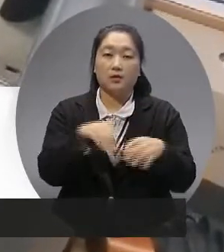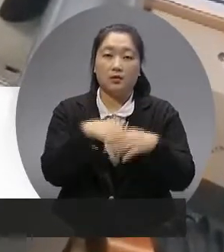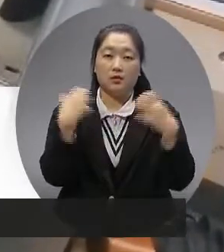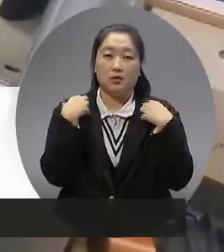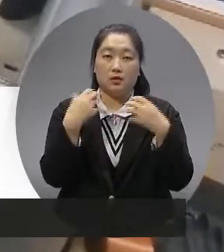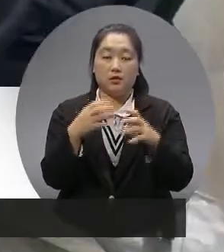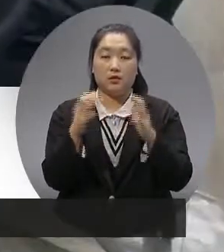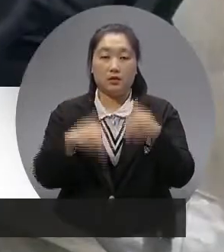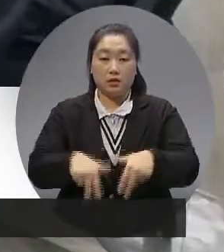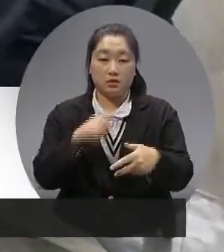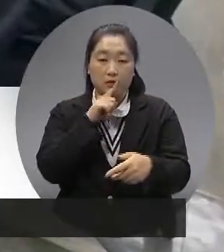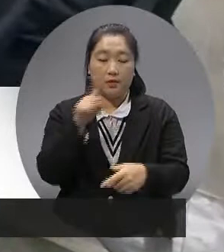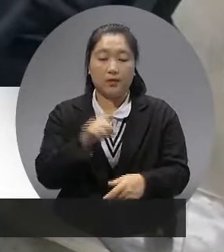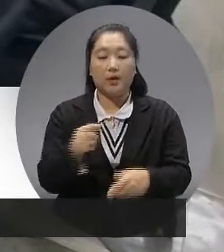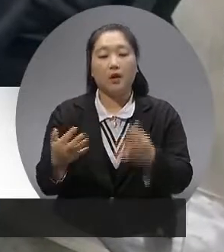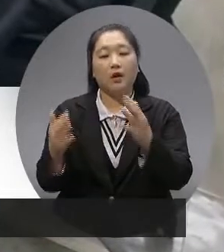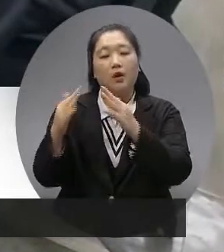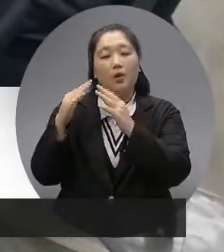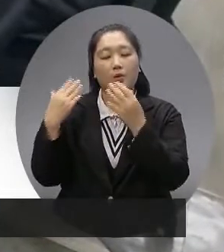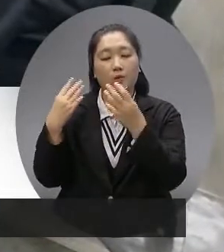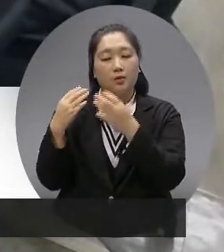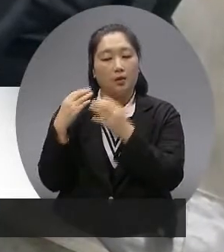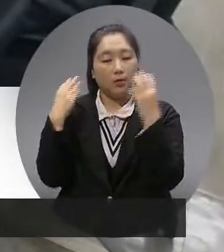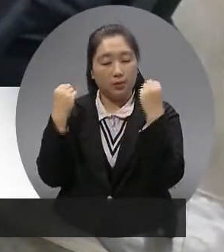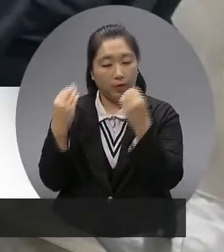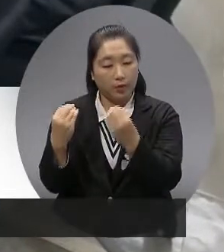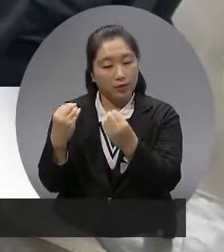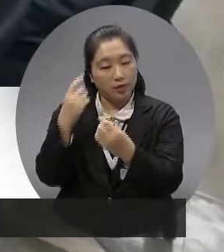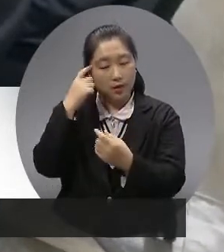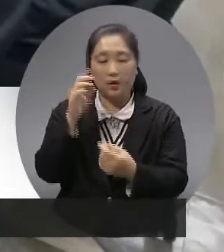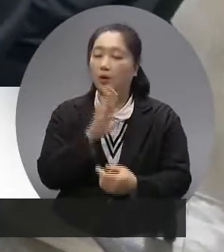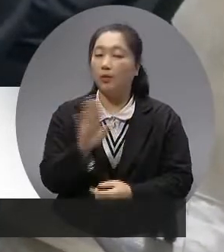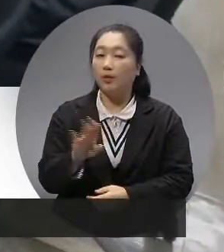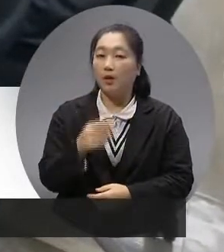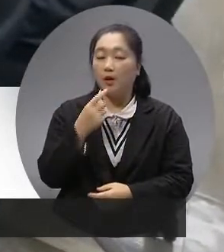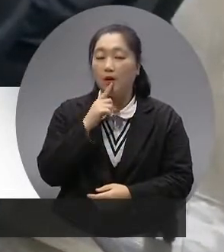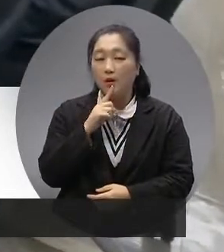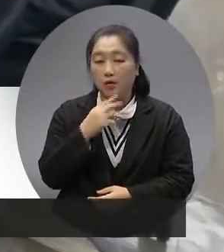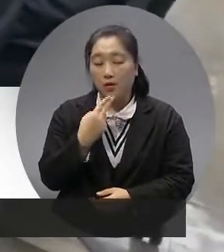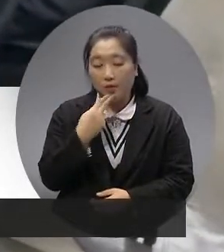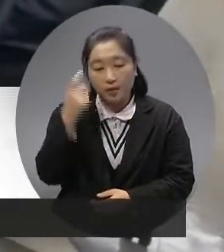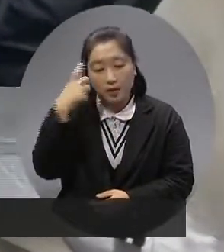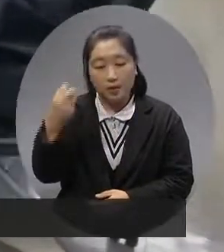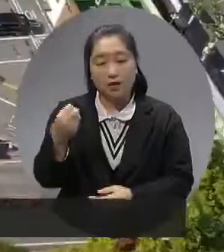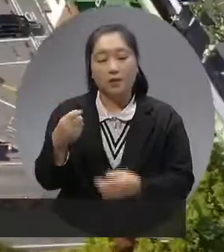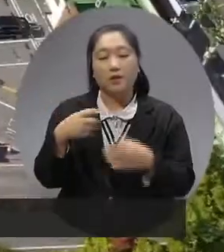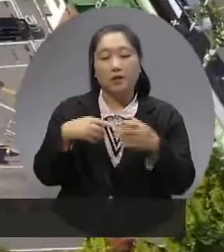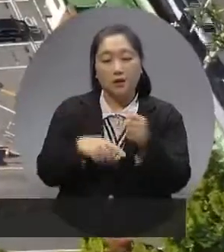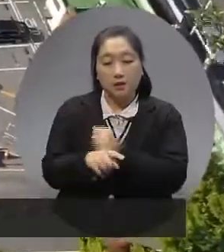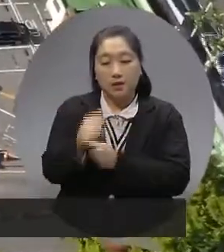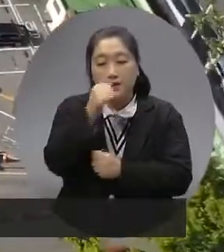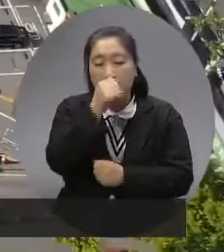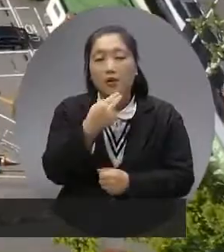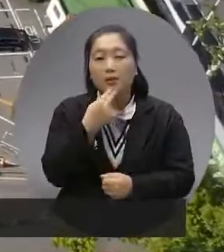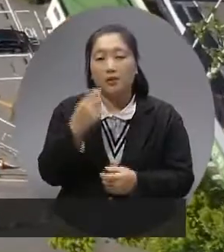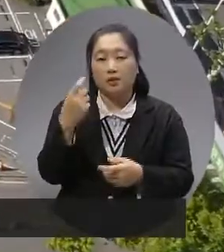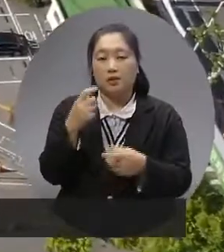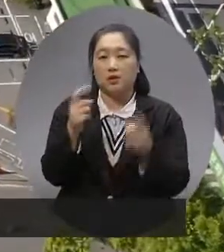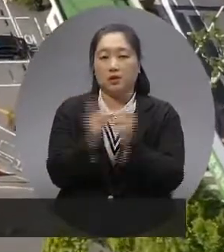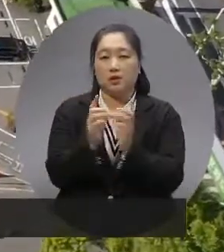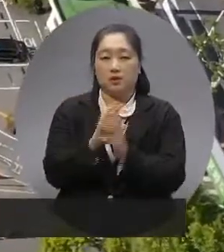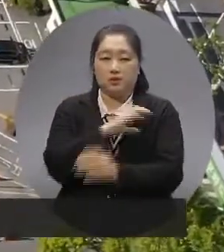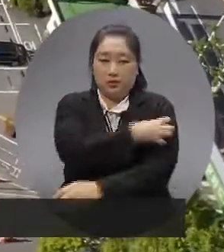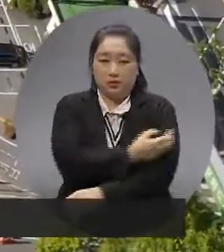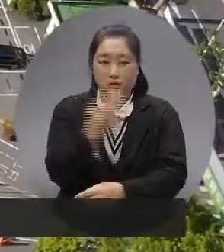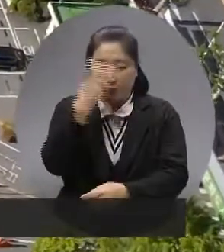시청 본관 건물에 대한 보존 의지가 없다고 판단되면 문화재 가치가 있는지 직권조사에 나서겠다고 밝혔습니다.